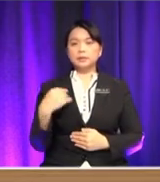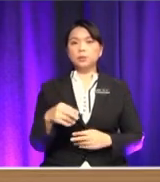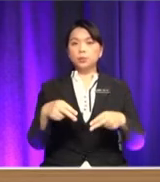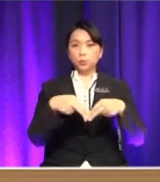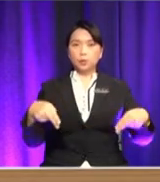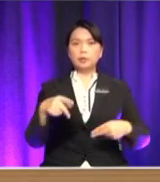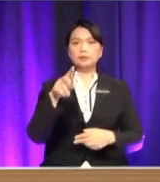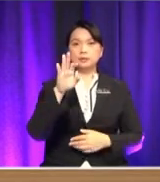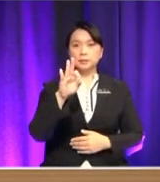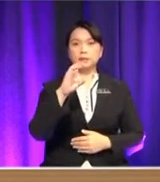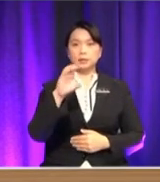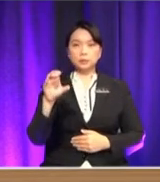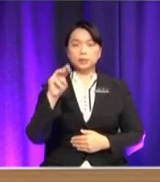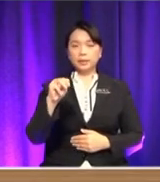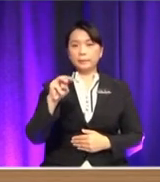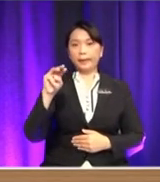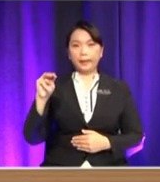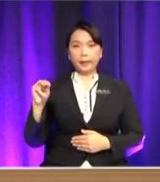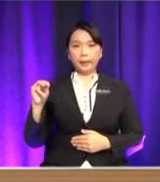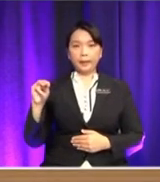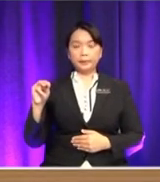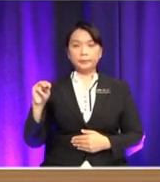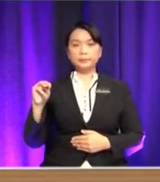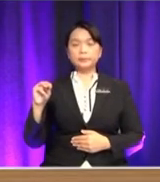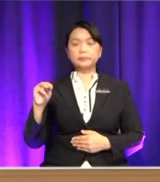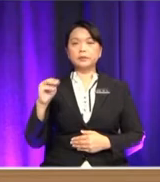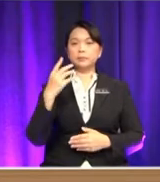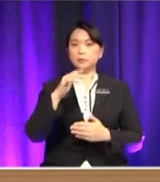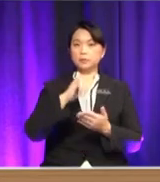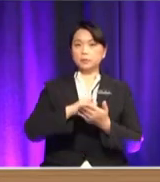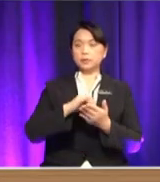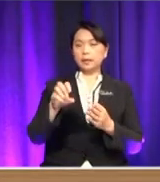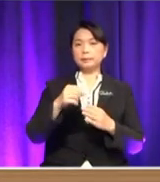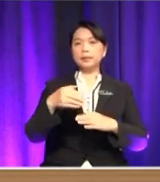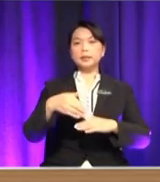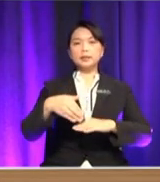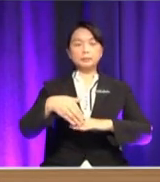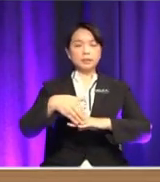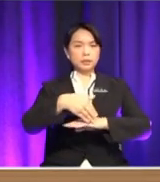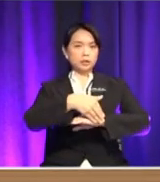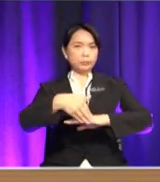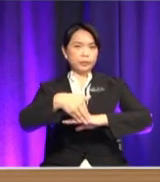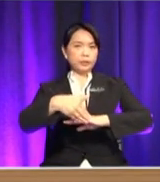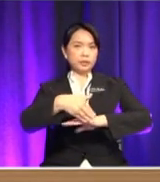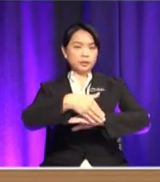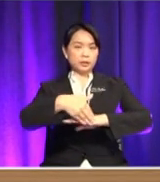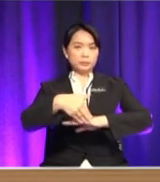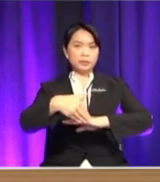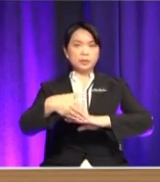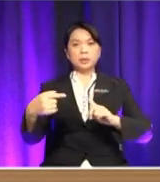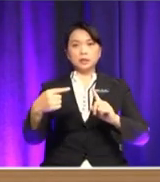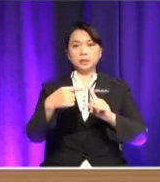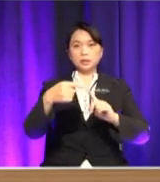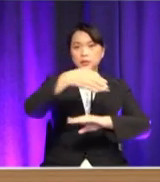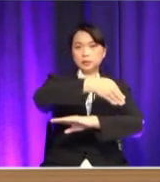diambil dari pada tepi ke tepi ada pada hujung ke hujan dan di sana